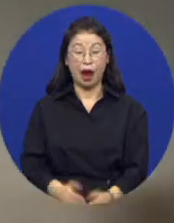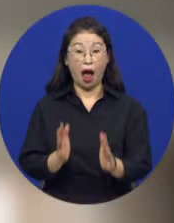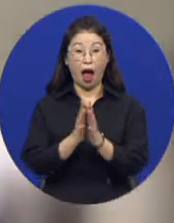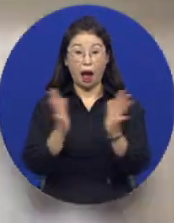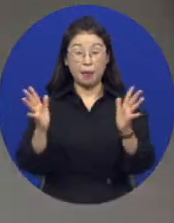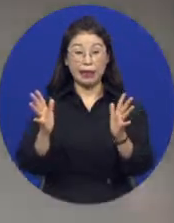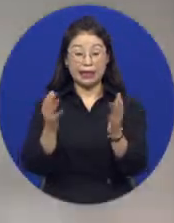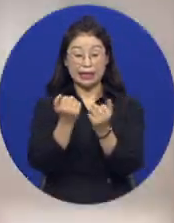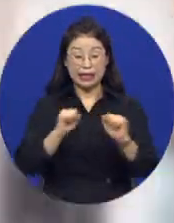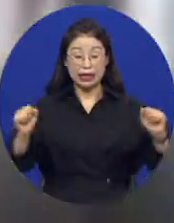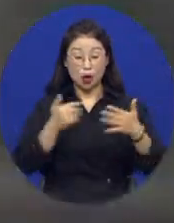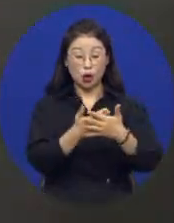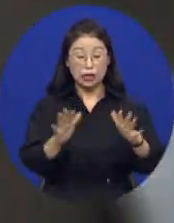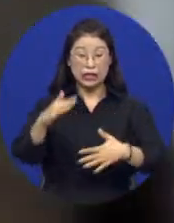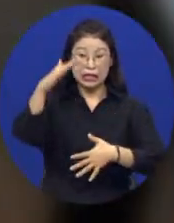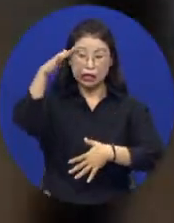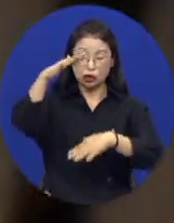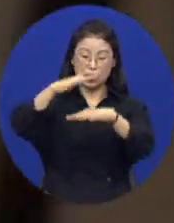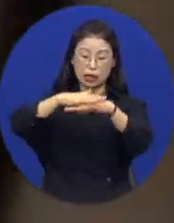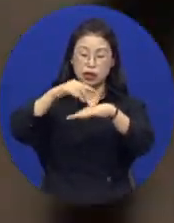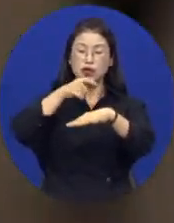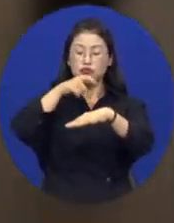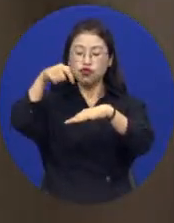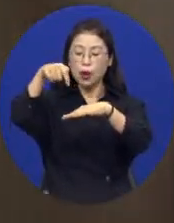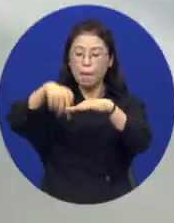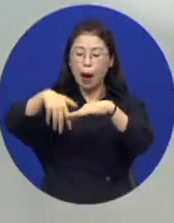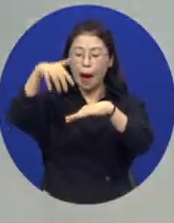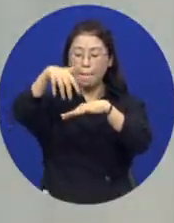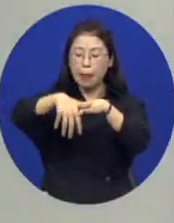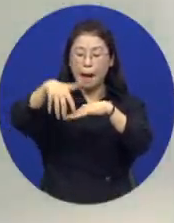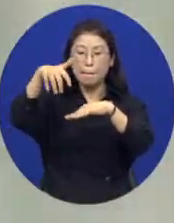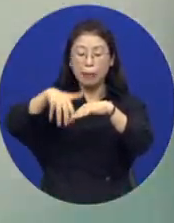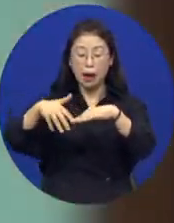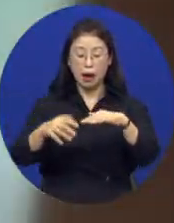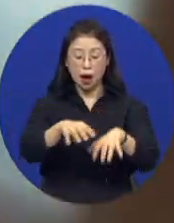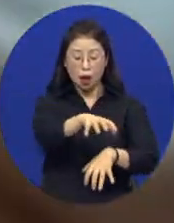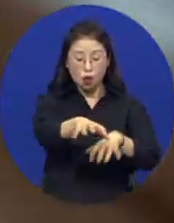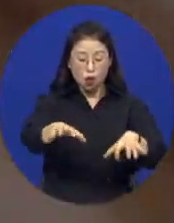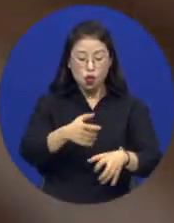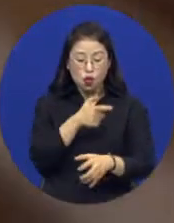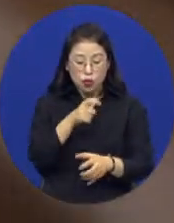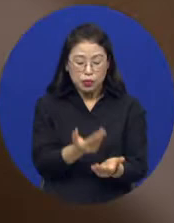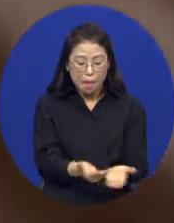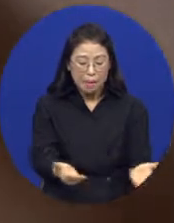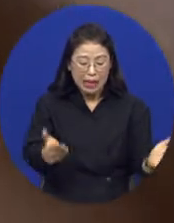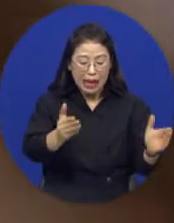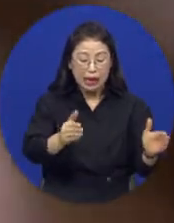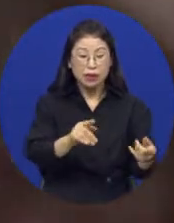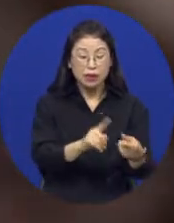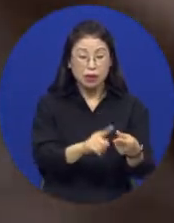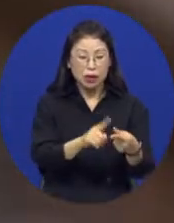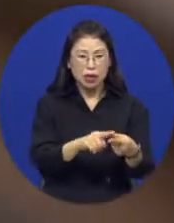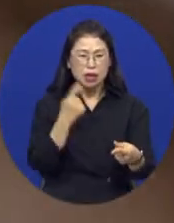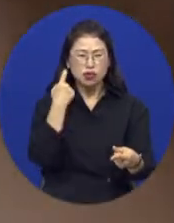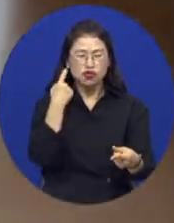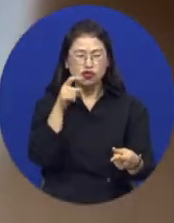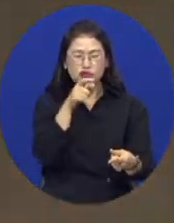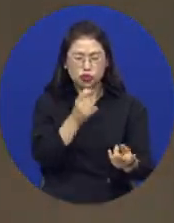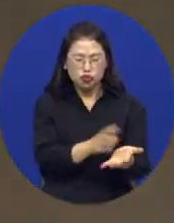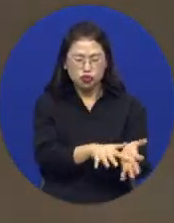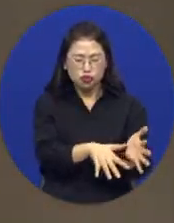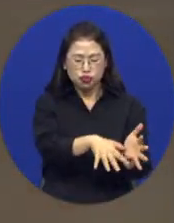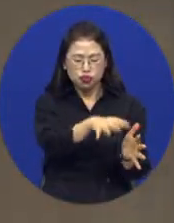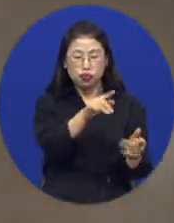아파트 거실 천장에서 물이 줄줄 흘러내립니다. 집안 곳곳 임시로 받아둔 바가지에는 누런 물이 가득